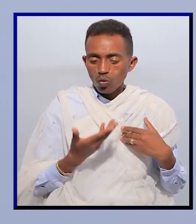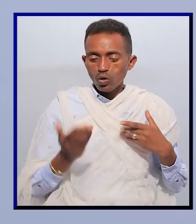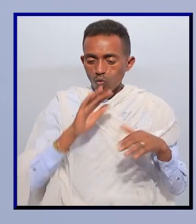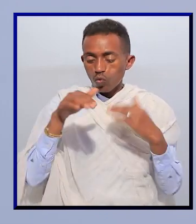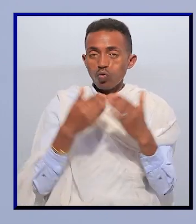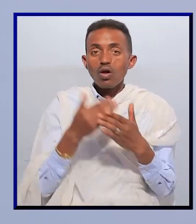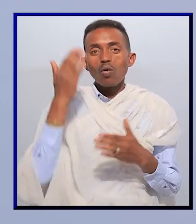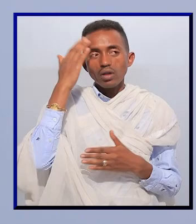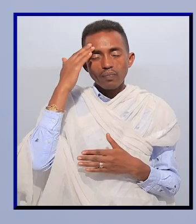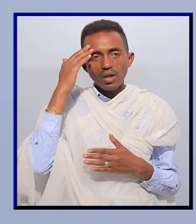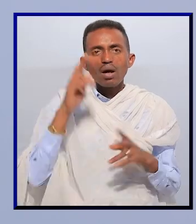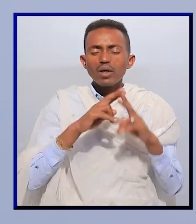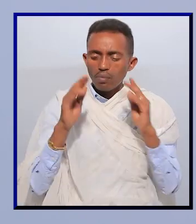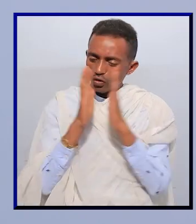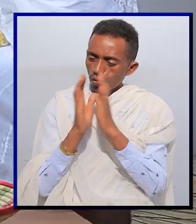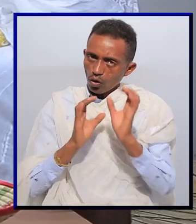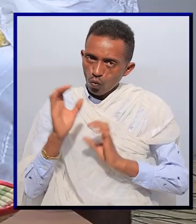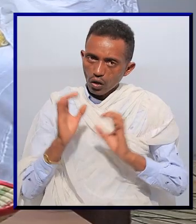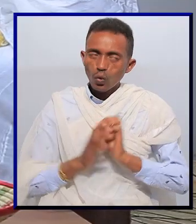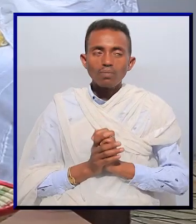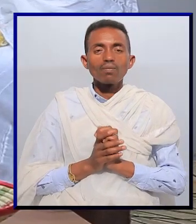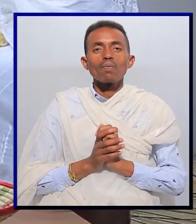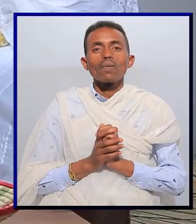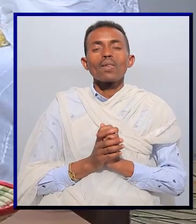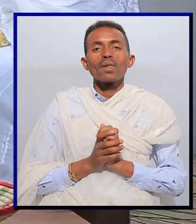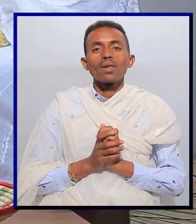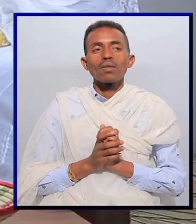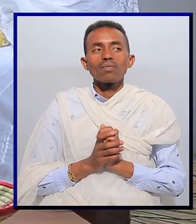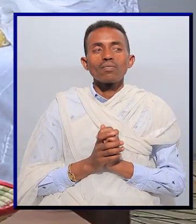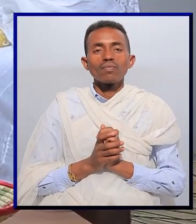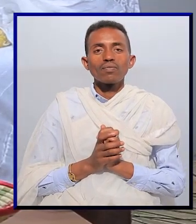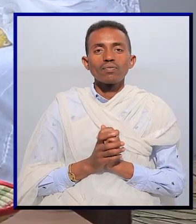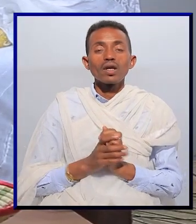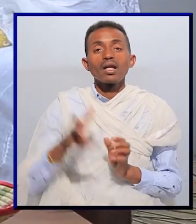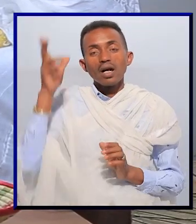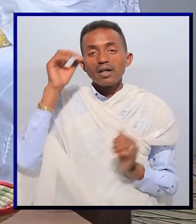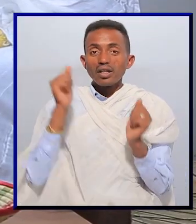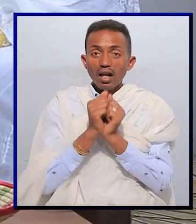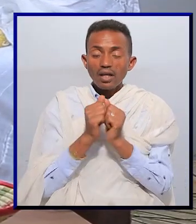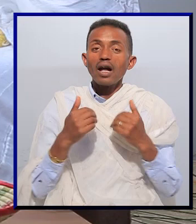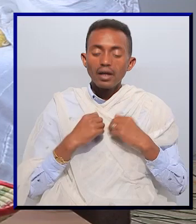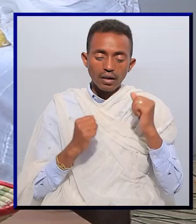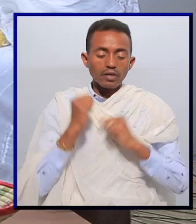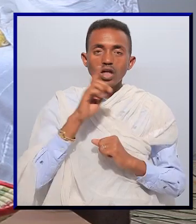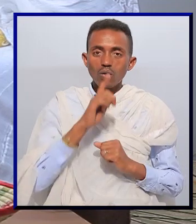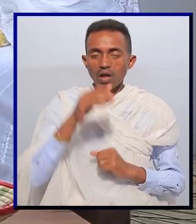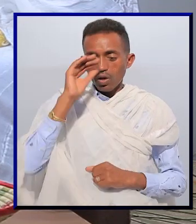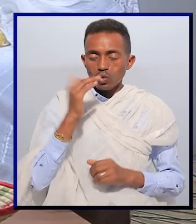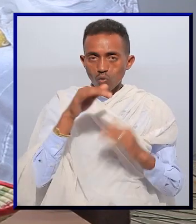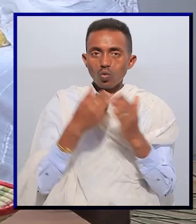ያላቸው ጉዳዩን ያውቁታል በጣም ይጸልዩላቸዋል ያው ከአጋንንት ጋር ያለ ትግል